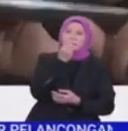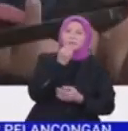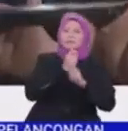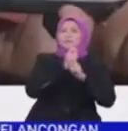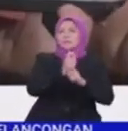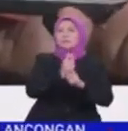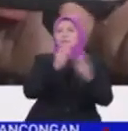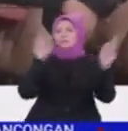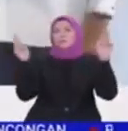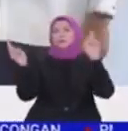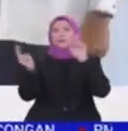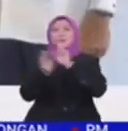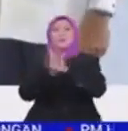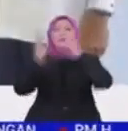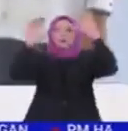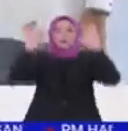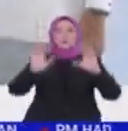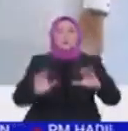terhadap perubahan-perubahan cuaca.